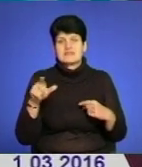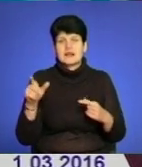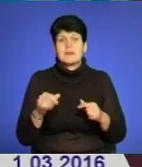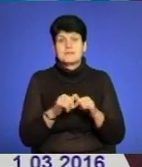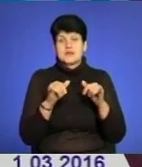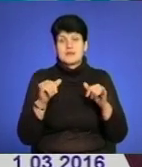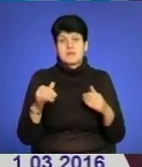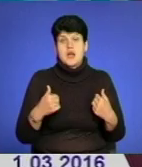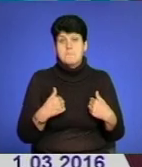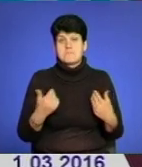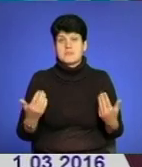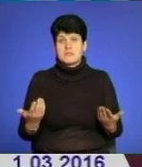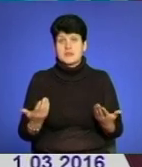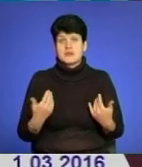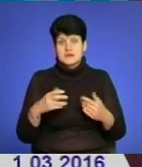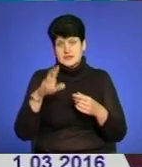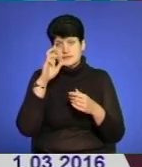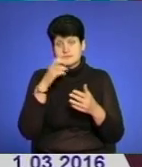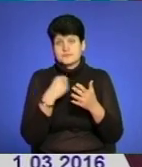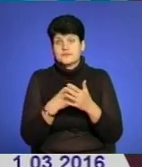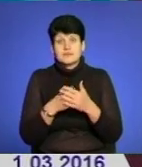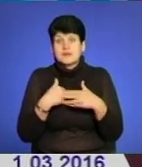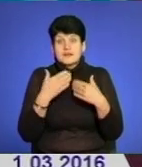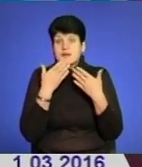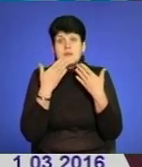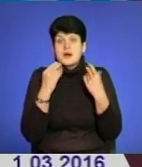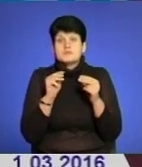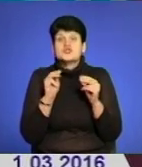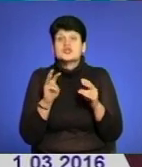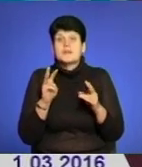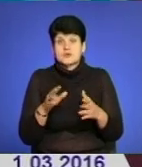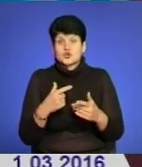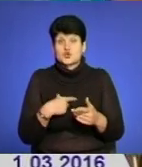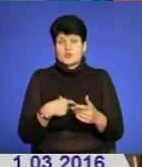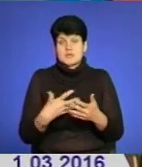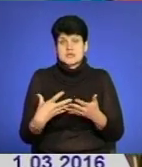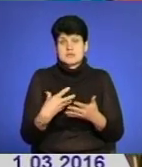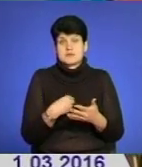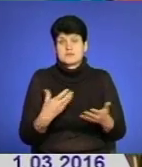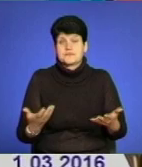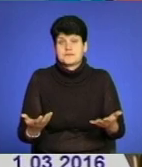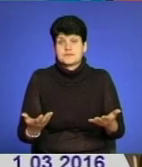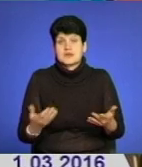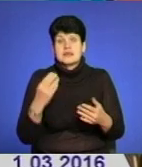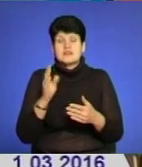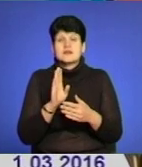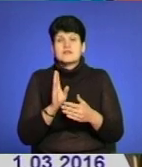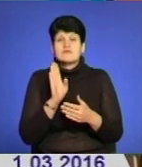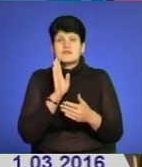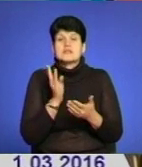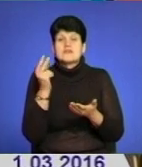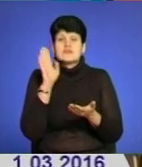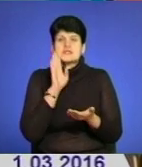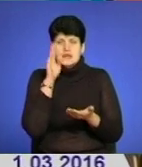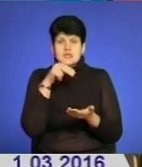піднімають, а ми є бюджетчики, ми не маємо чим собі оплатити. Встаєш рано і душа тебе болить